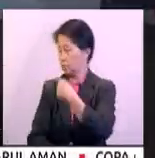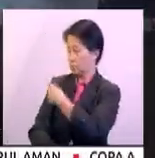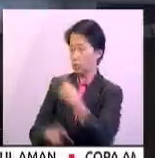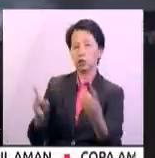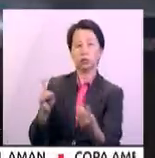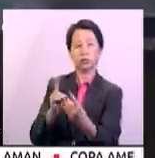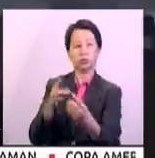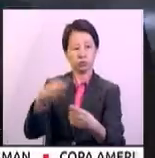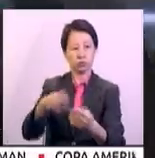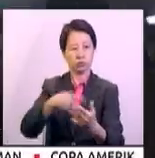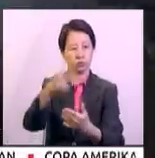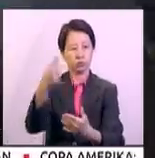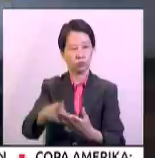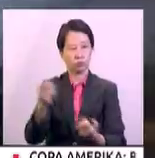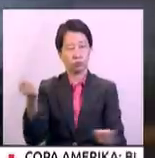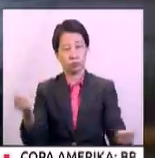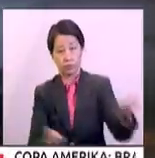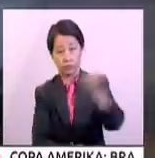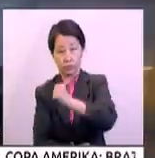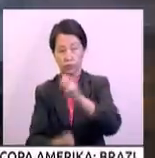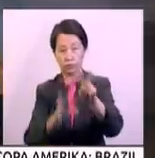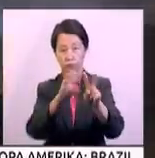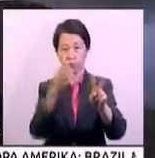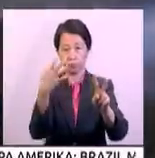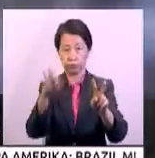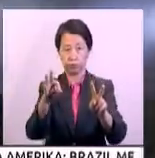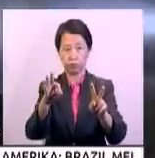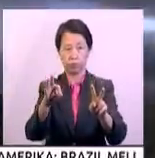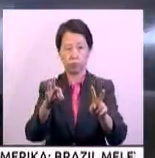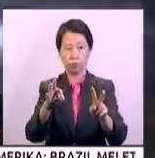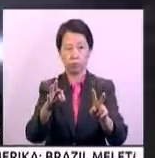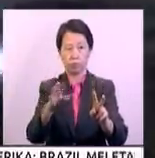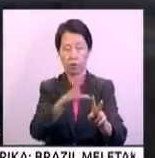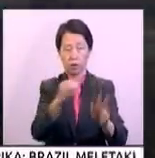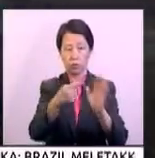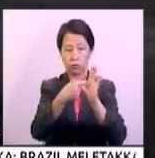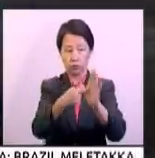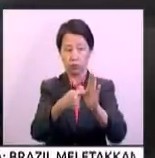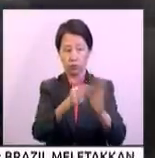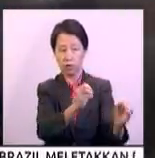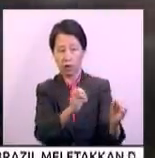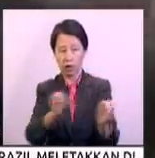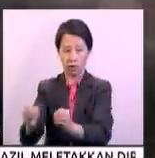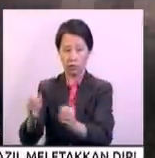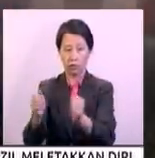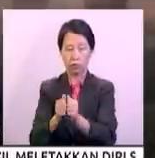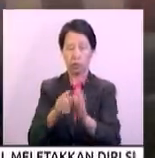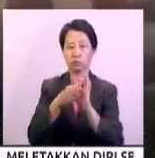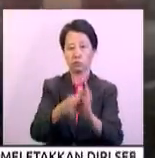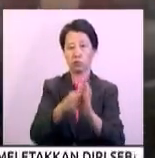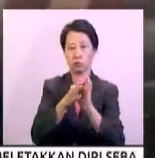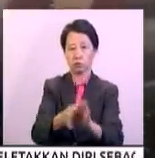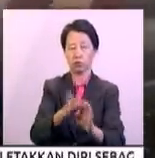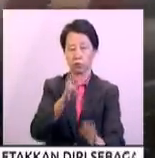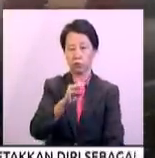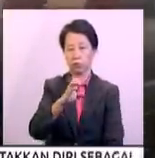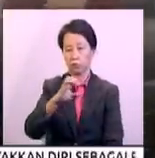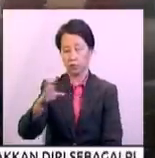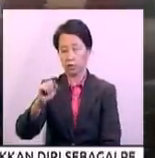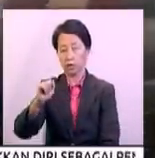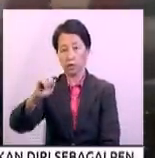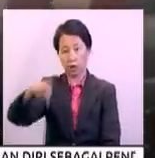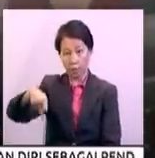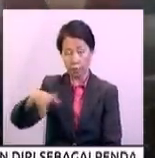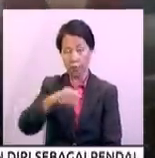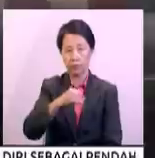selepas acara perlumbaan Speed Junkies 2019 Drift and Show yang dianjurkan beliau dengan kerjasama MCC Labs.